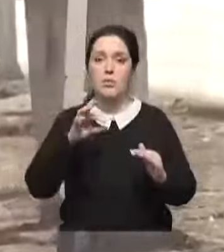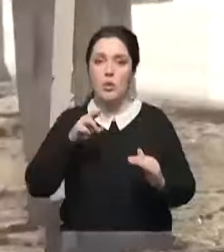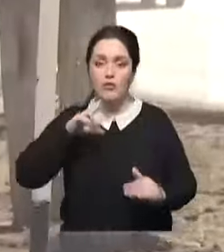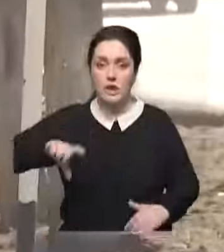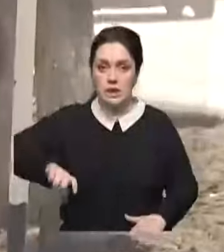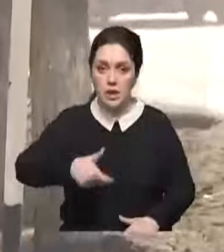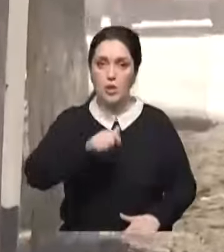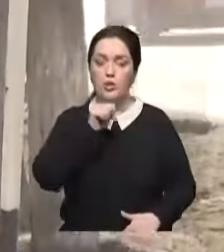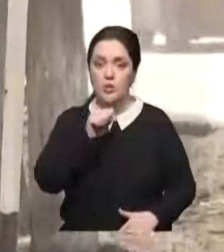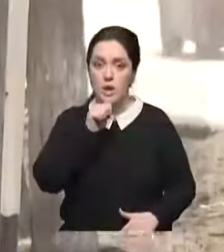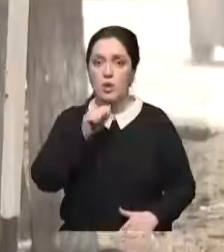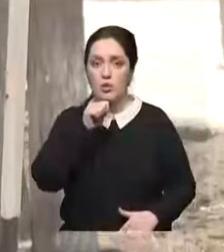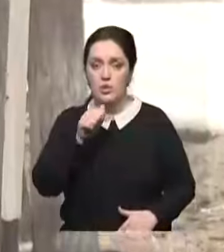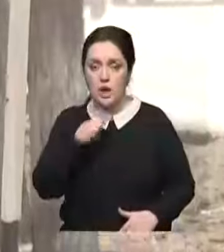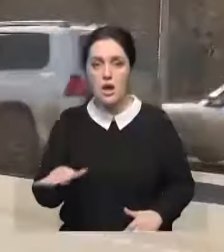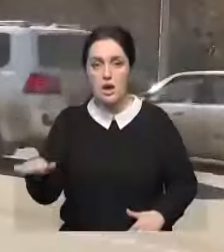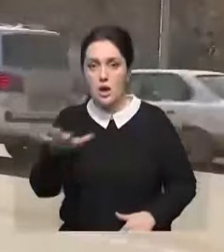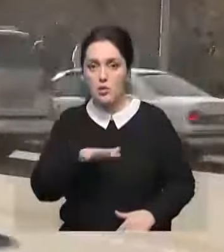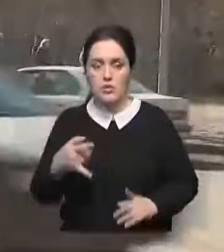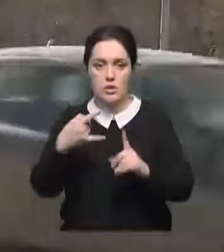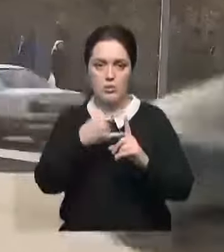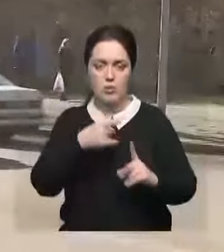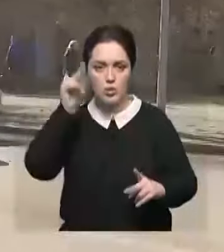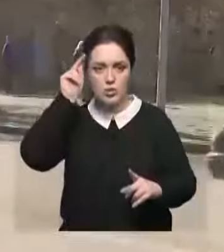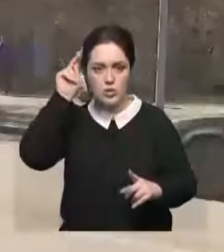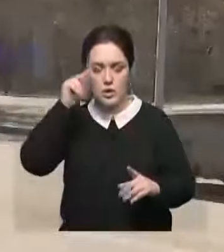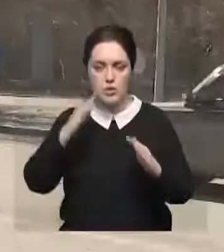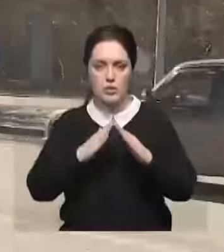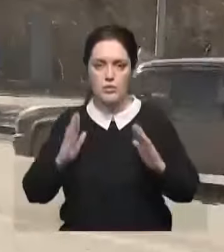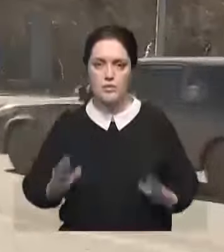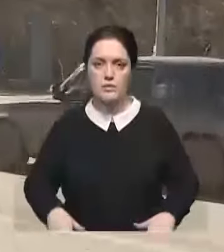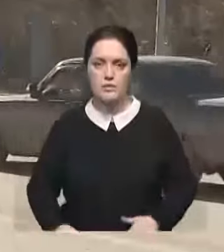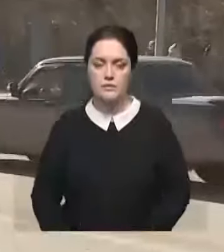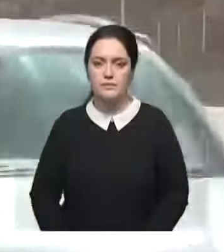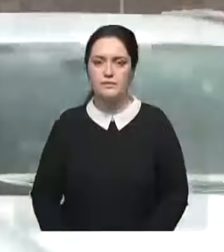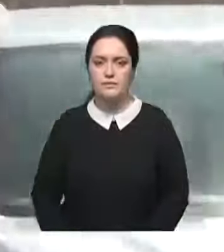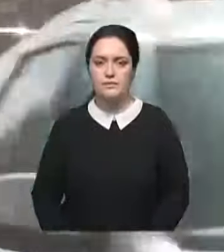школьники Костаная и Костанайского района перешли на дистанционный формат обучения.